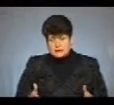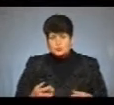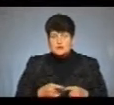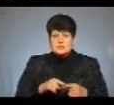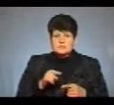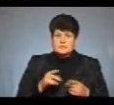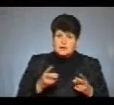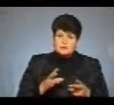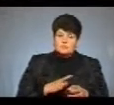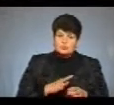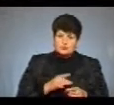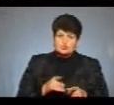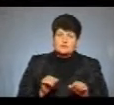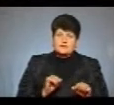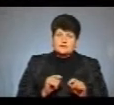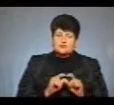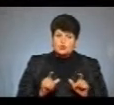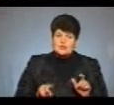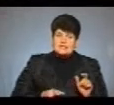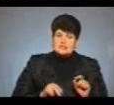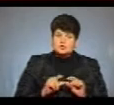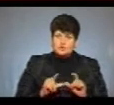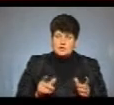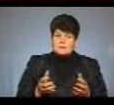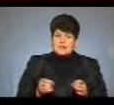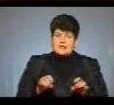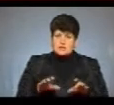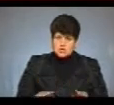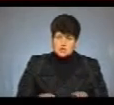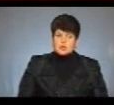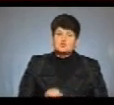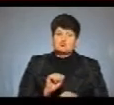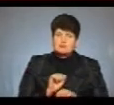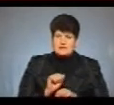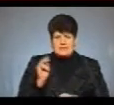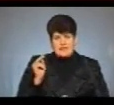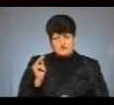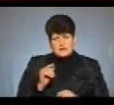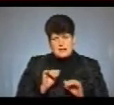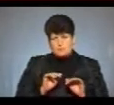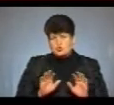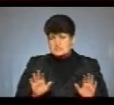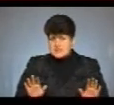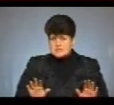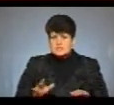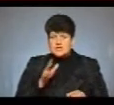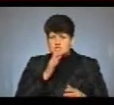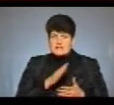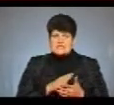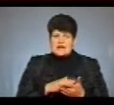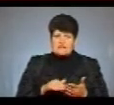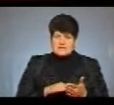доцільно було, що керівництво школи, дирекція школи прийняла рішення призупинити навчальний процес на момент ліквідації даної